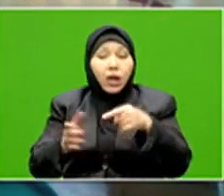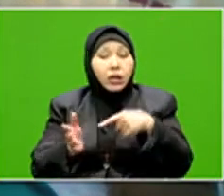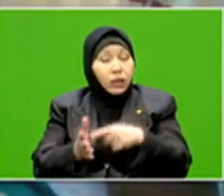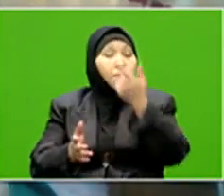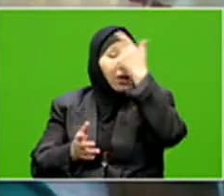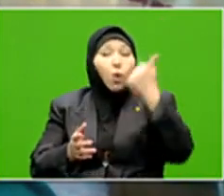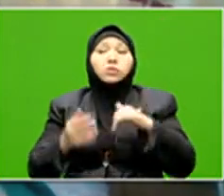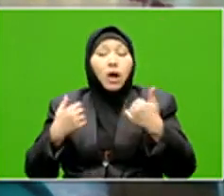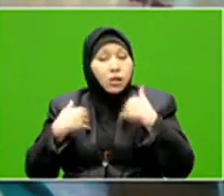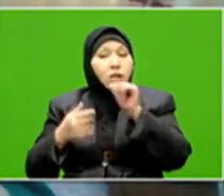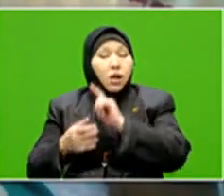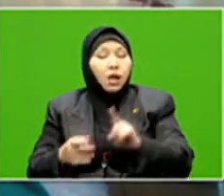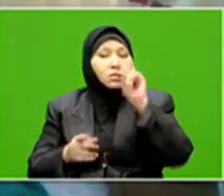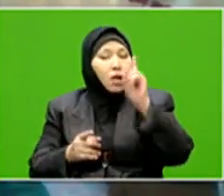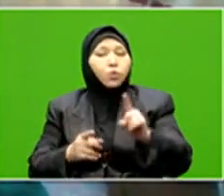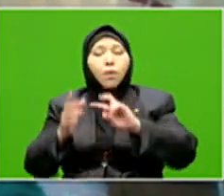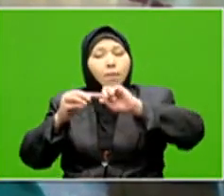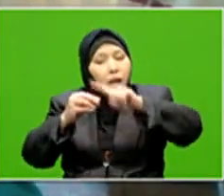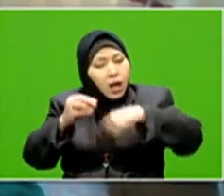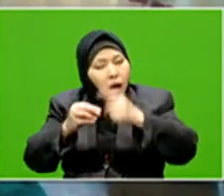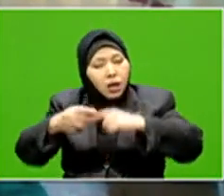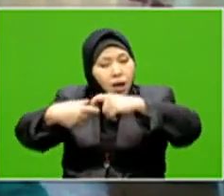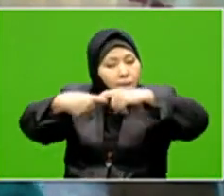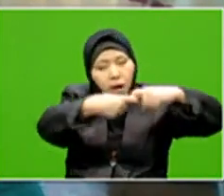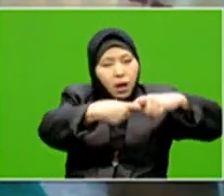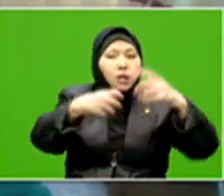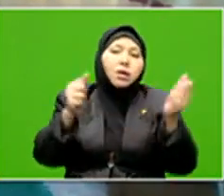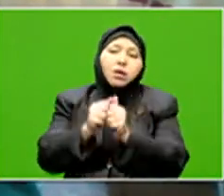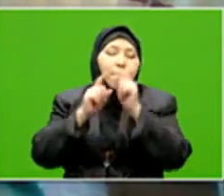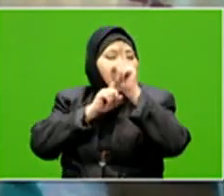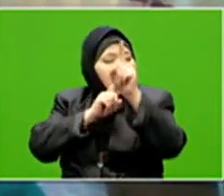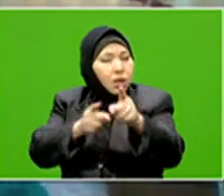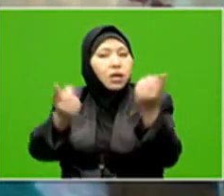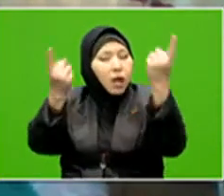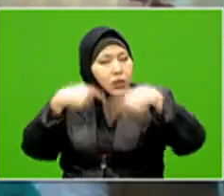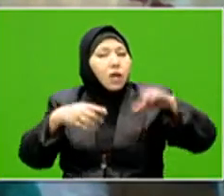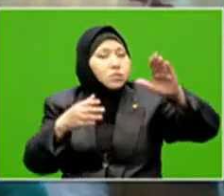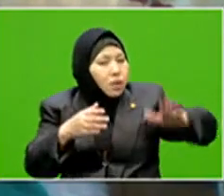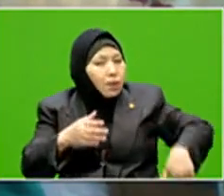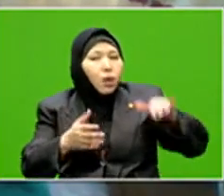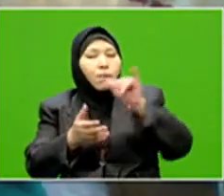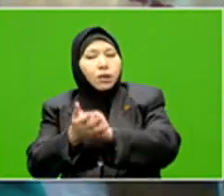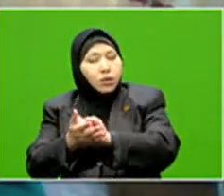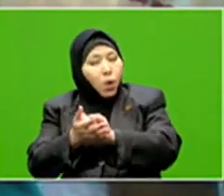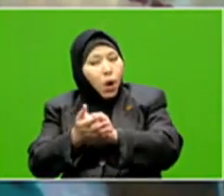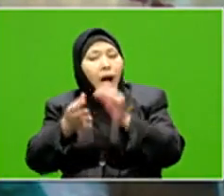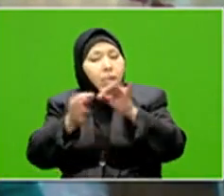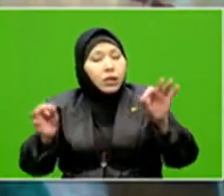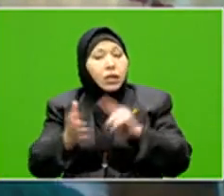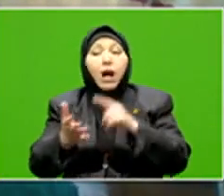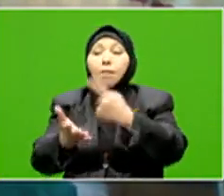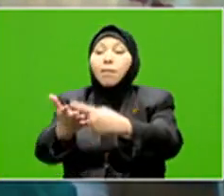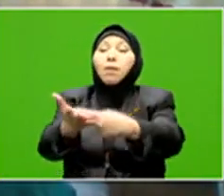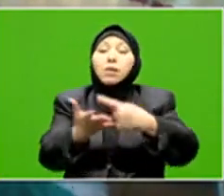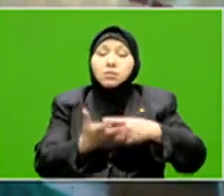kerana ianya merupakan satu perkara yang bersangkutan dengan perintah yang datang sebelum daripada bicara ayat ini. Apa bicara